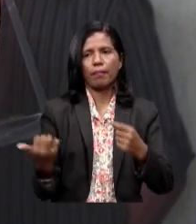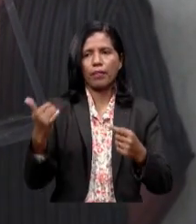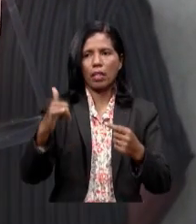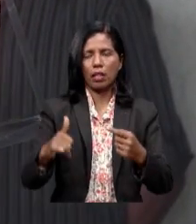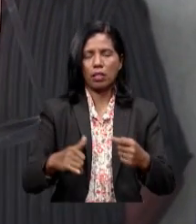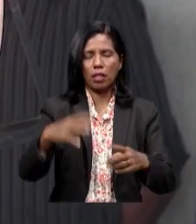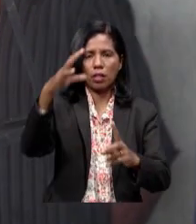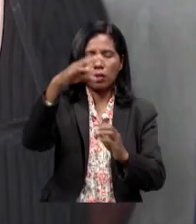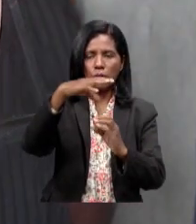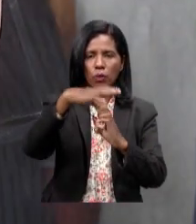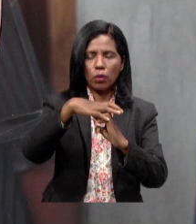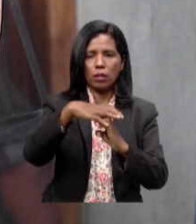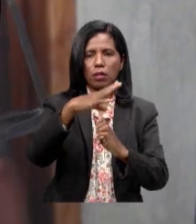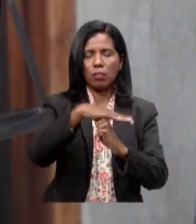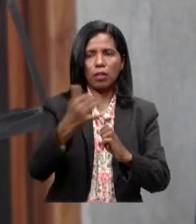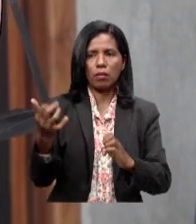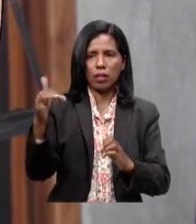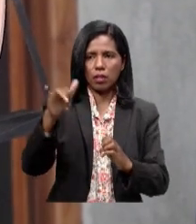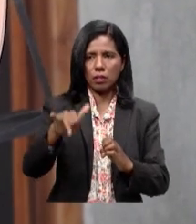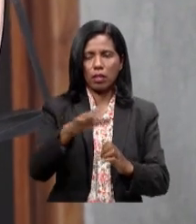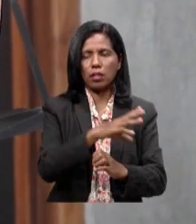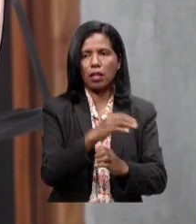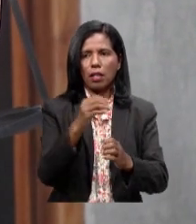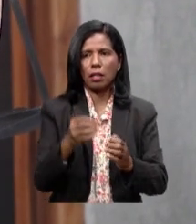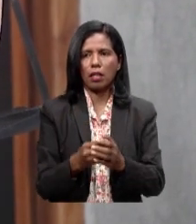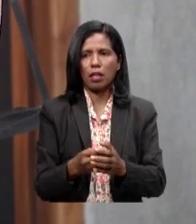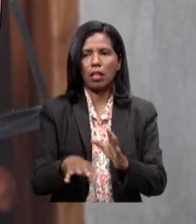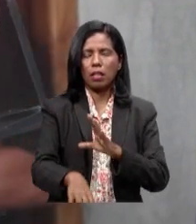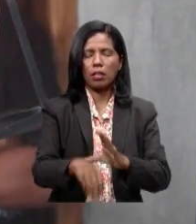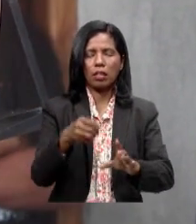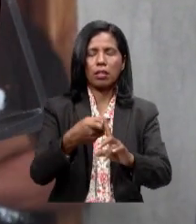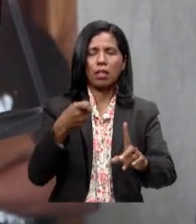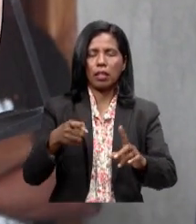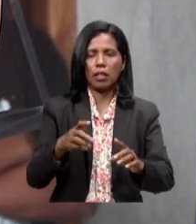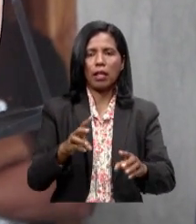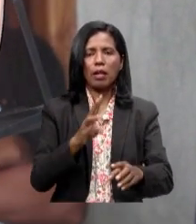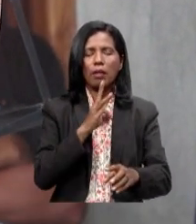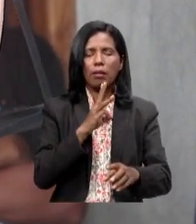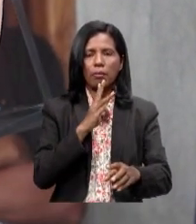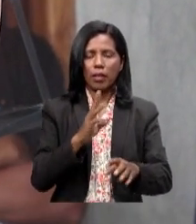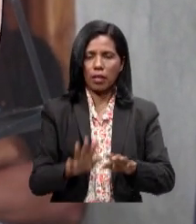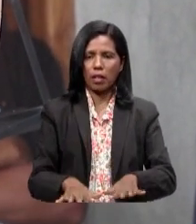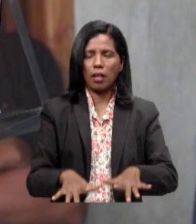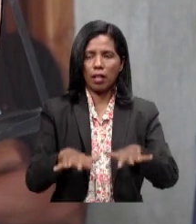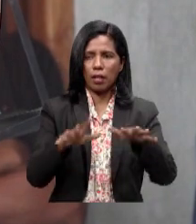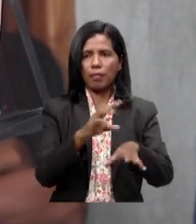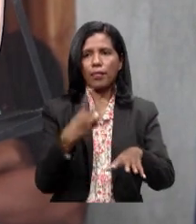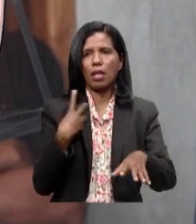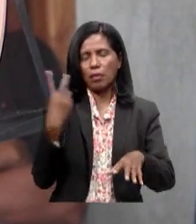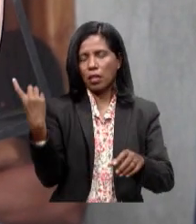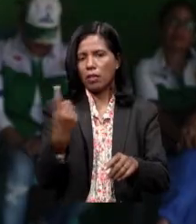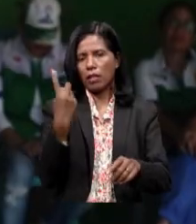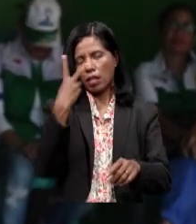basira, oli sai, sira iha gelar, mebe, amiso hari ni ma, leader, karya la sanana